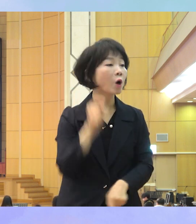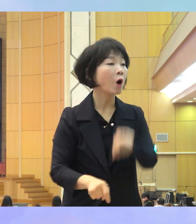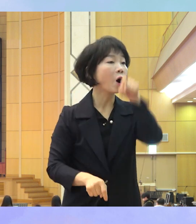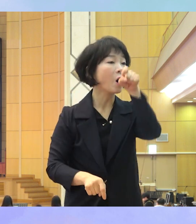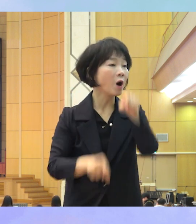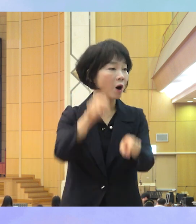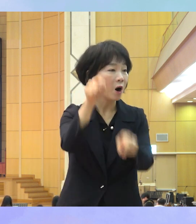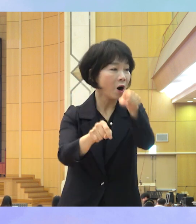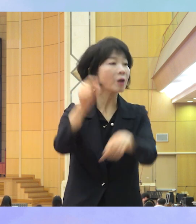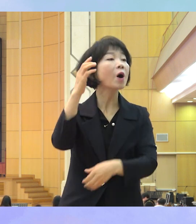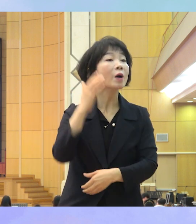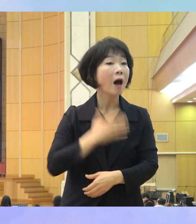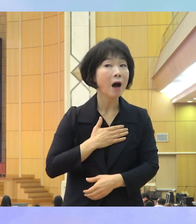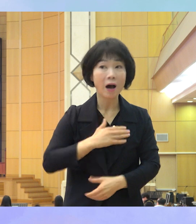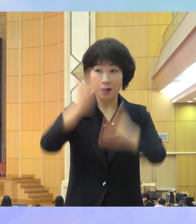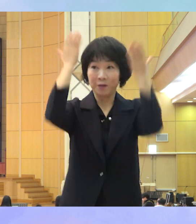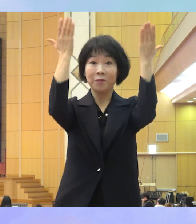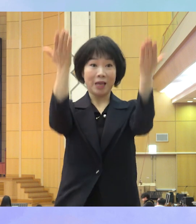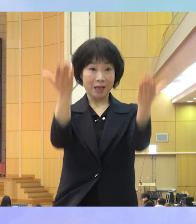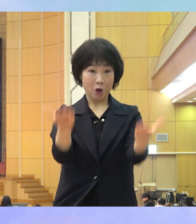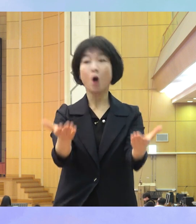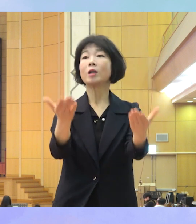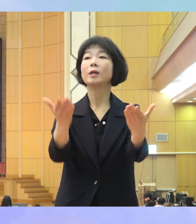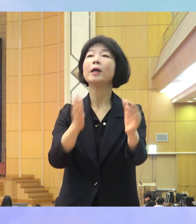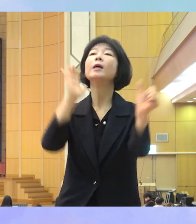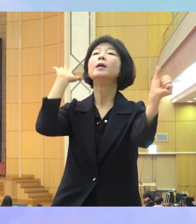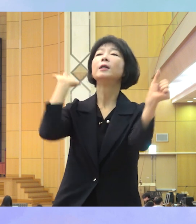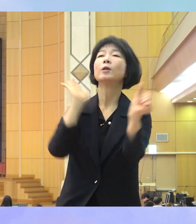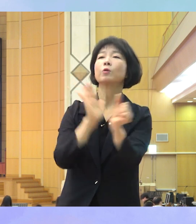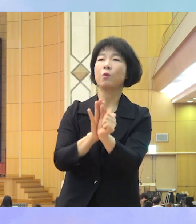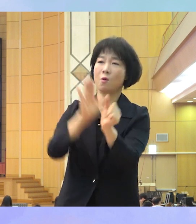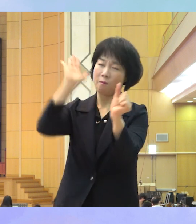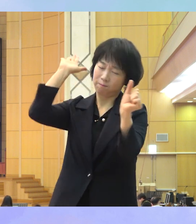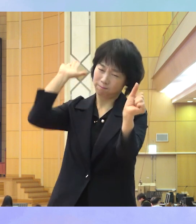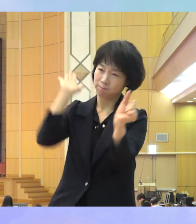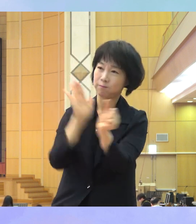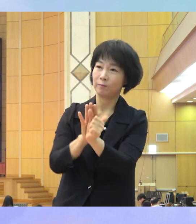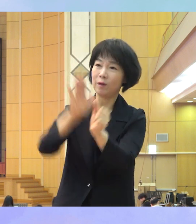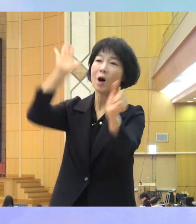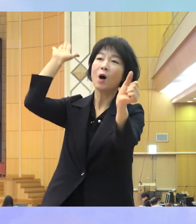일어나 너 걸어라 내 너를